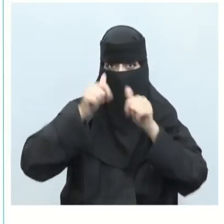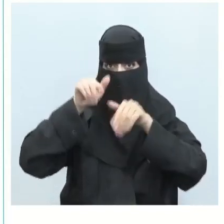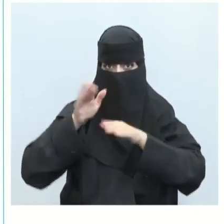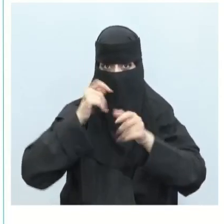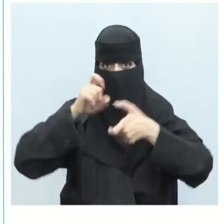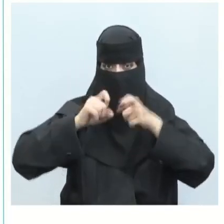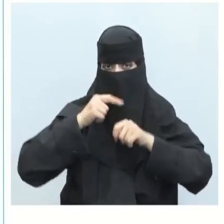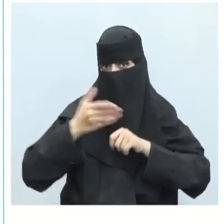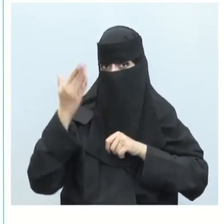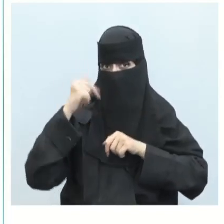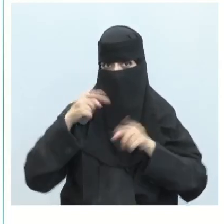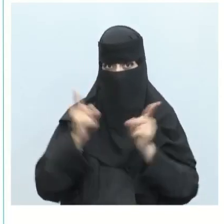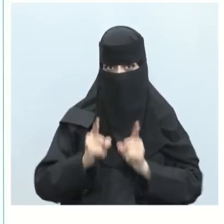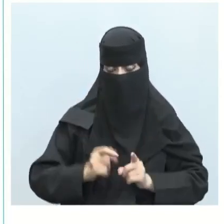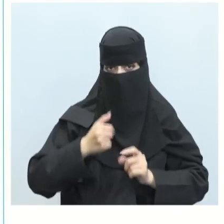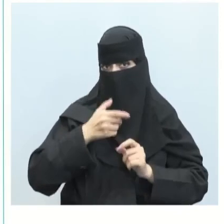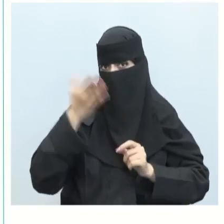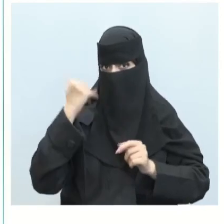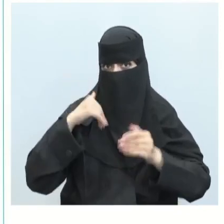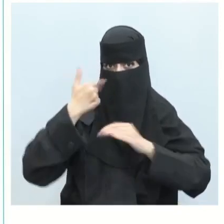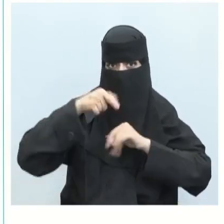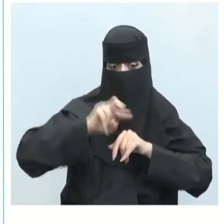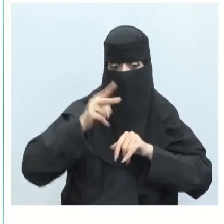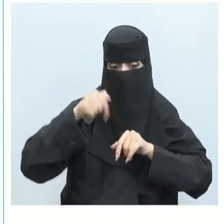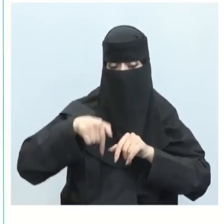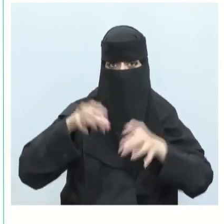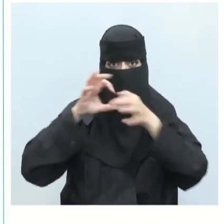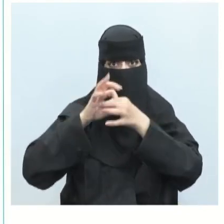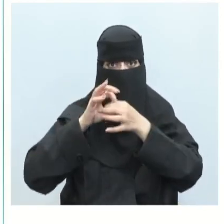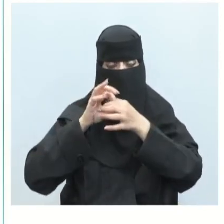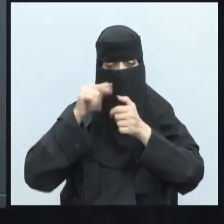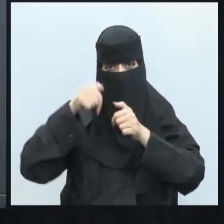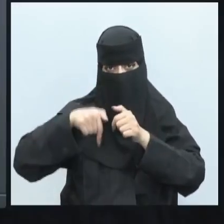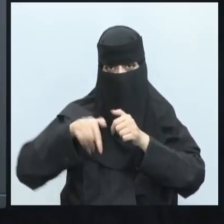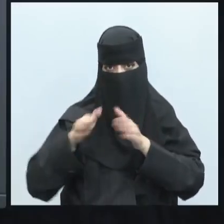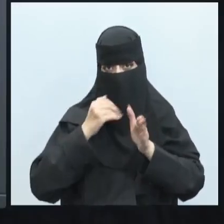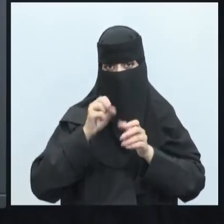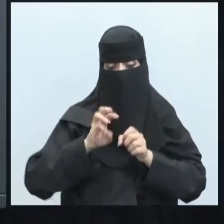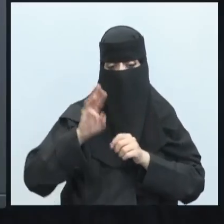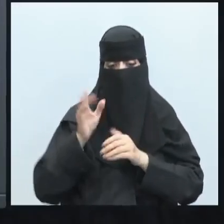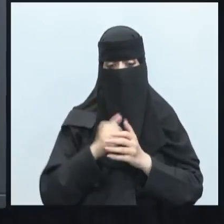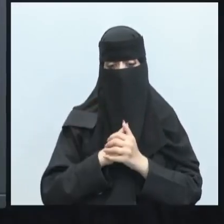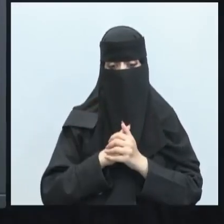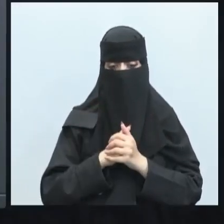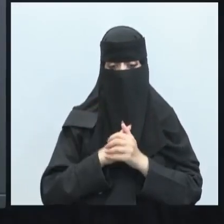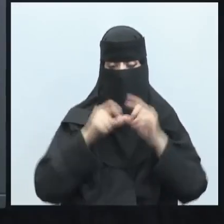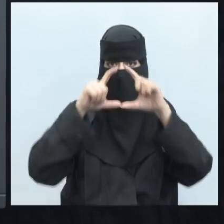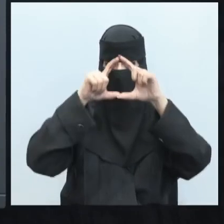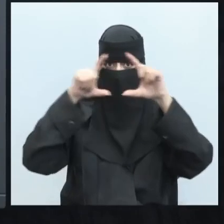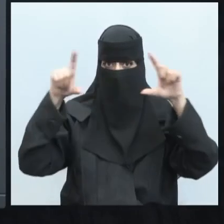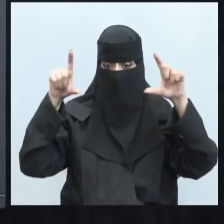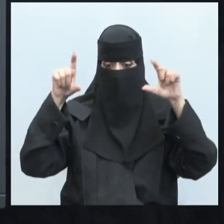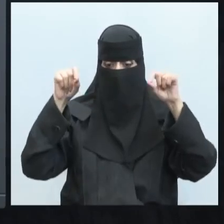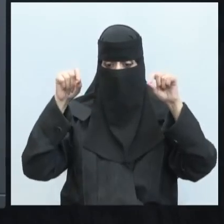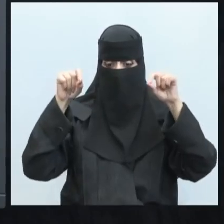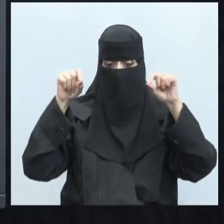بتكوينها سابقا وتحديدها سابقا ثم نقوم بالضغط على كونكت الاتصال بهذه الشبكه عند طلب